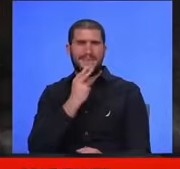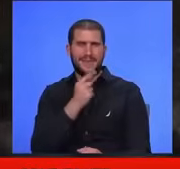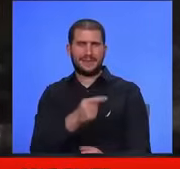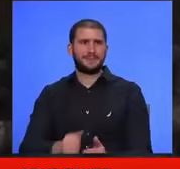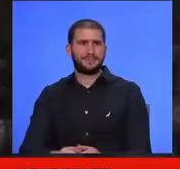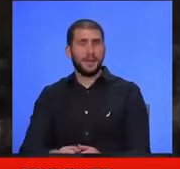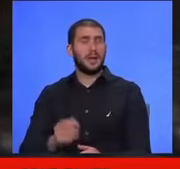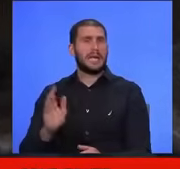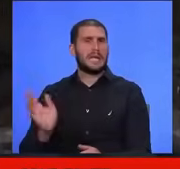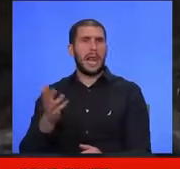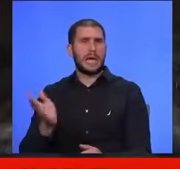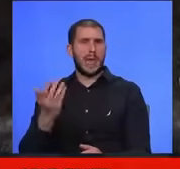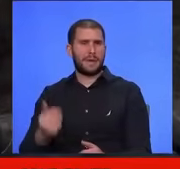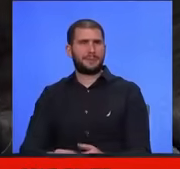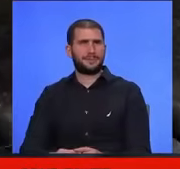יאללה.